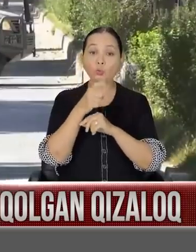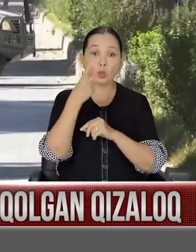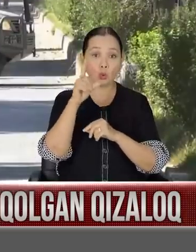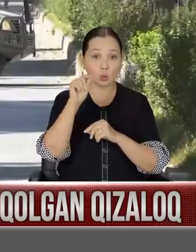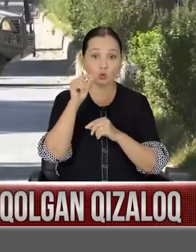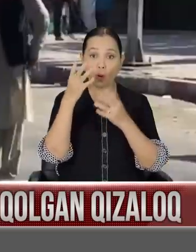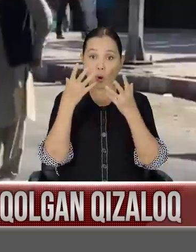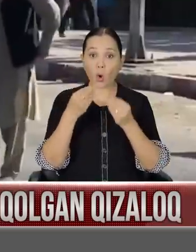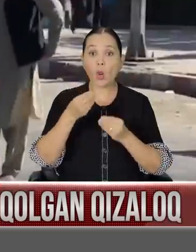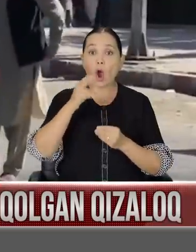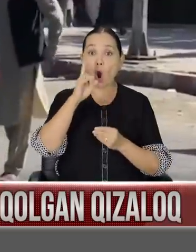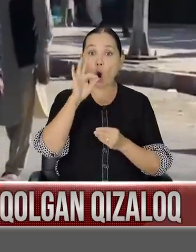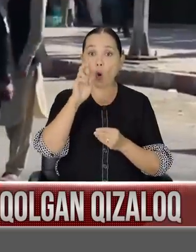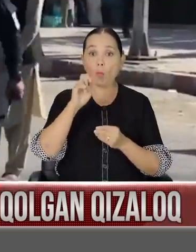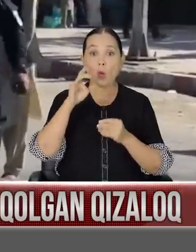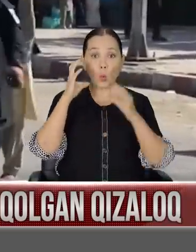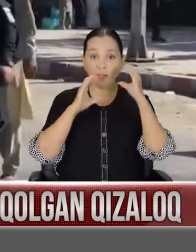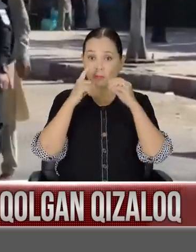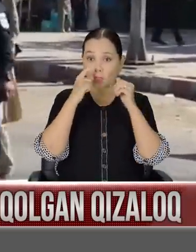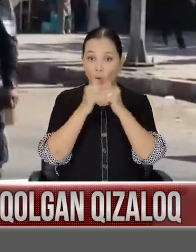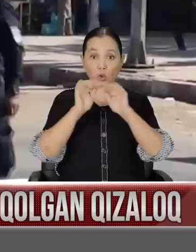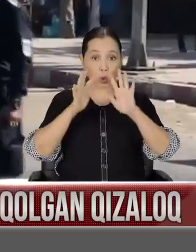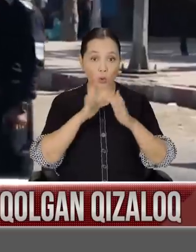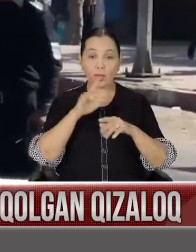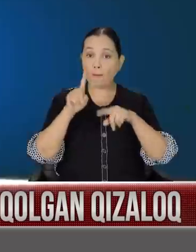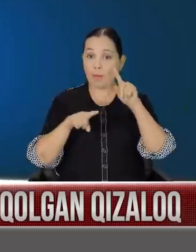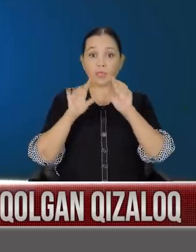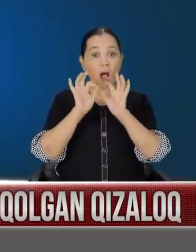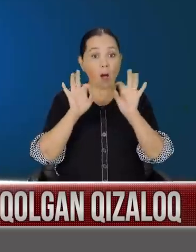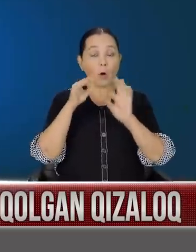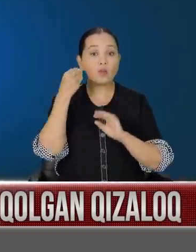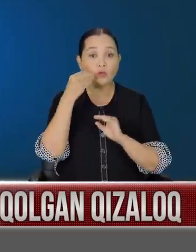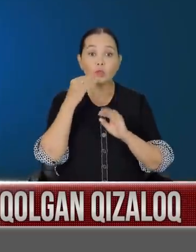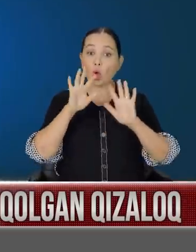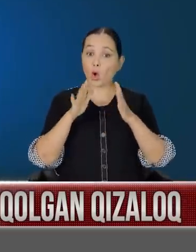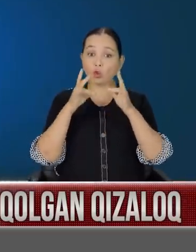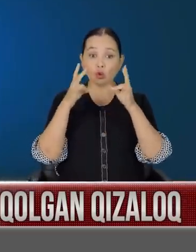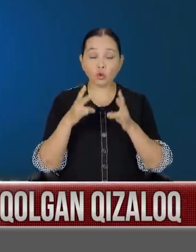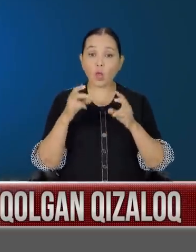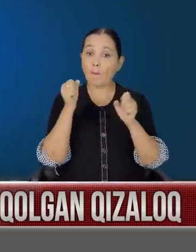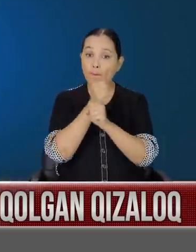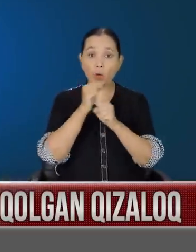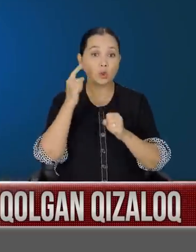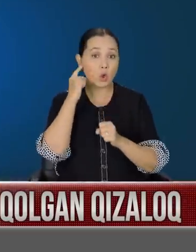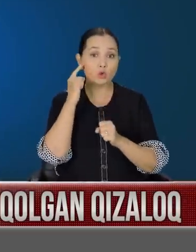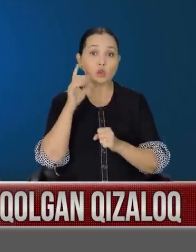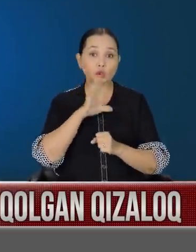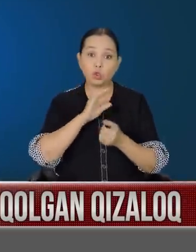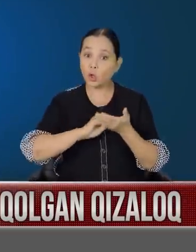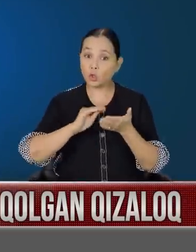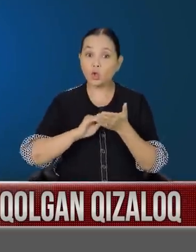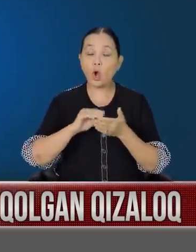kuni Qobuldagi universitet yonida sodir bo'lgani aytilmoqda. Ba'zi ommaviy axborot vositalari hodisa joyida portlash tovushi eshitilganini